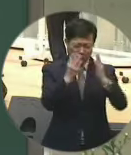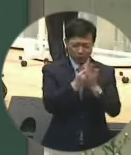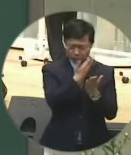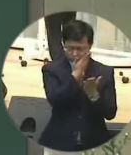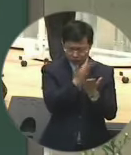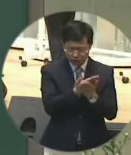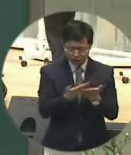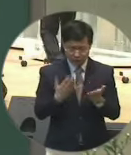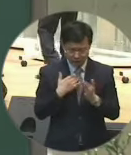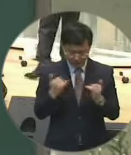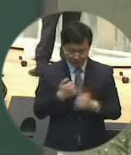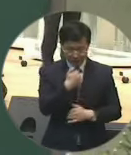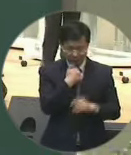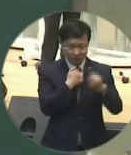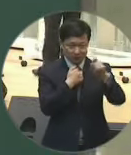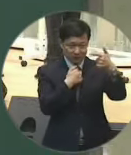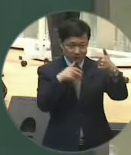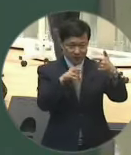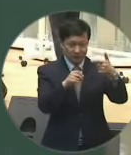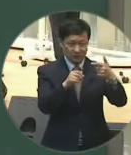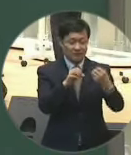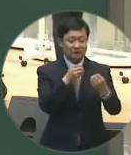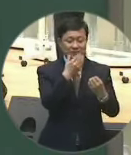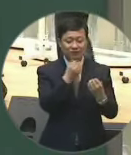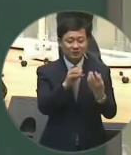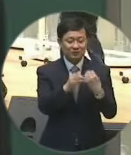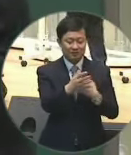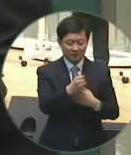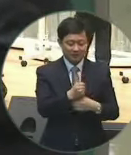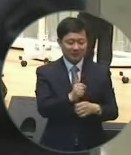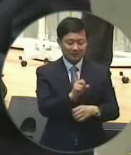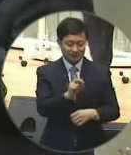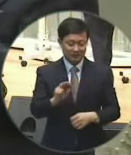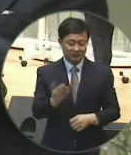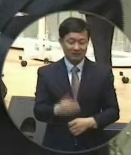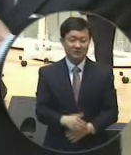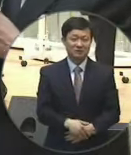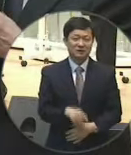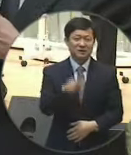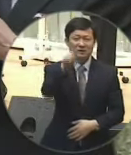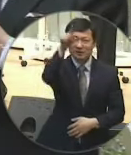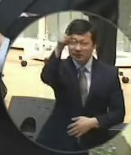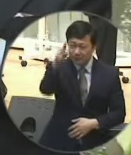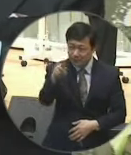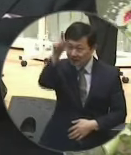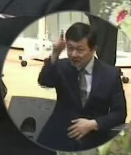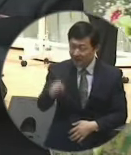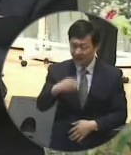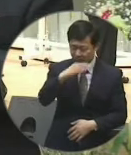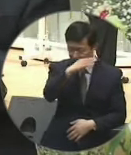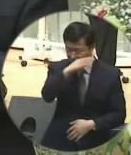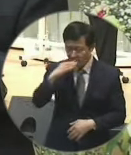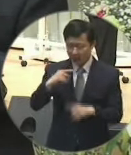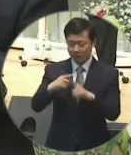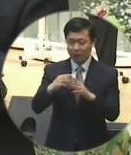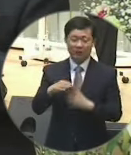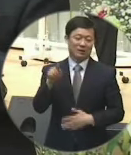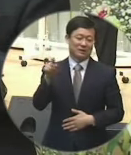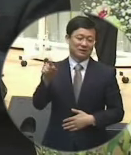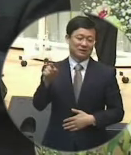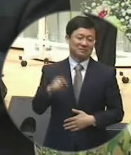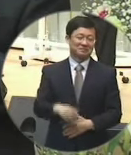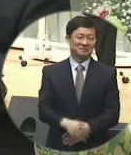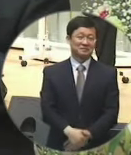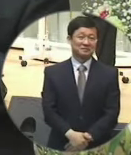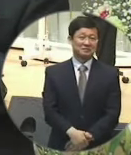로마 심장 축복을 받게 돼요. And all church officers will receive the same answers as Romans 16. 자, 이게 교회입니다. 정확하게. This is the church, accurately